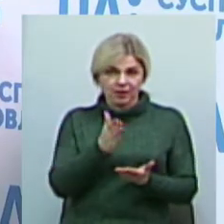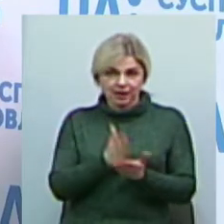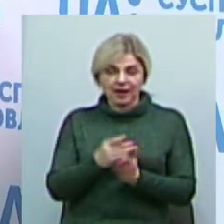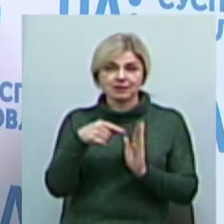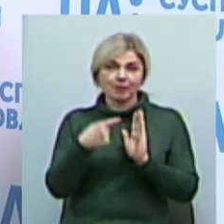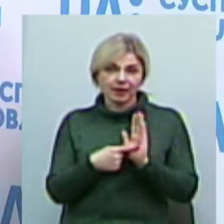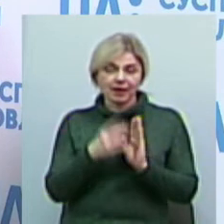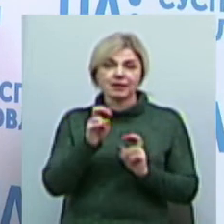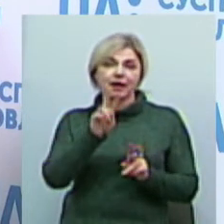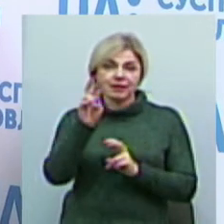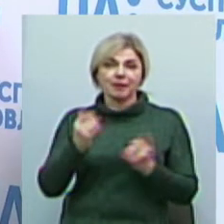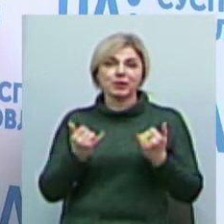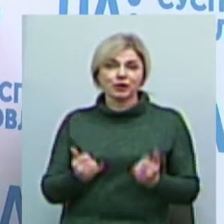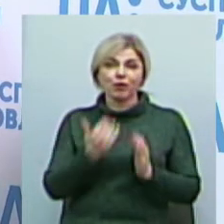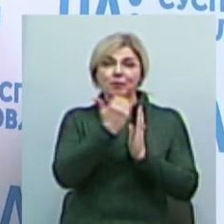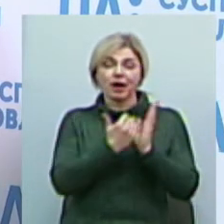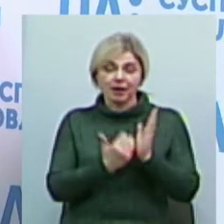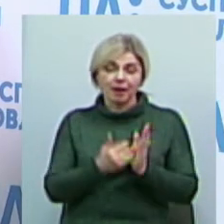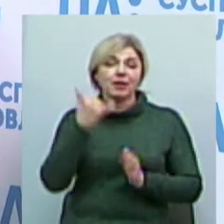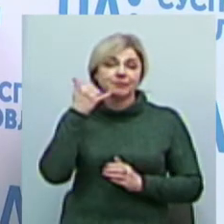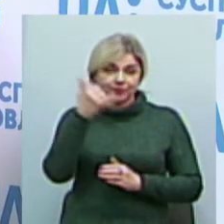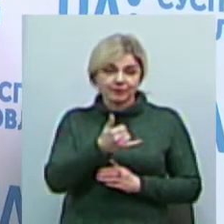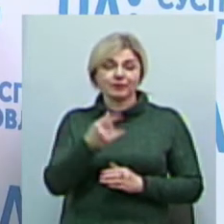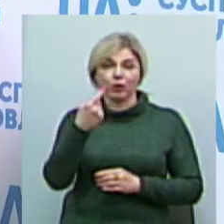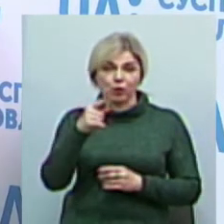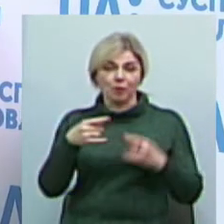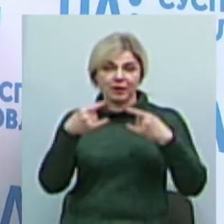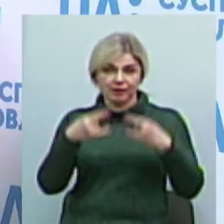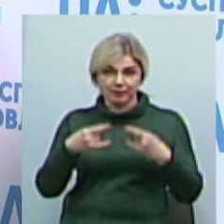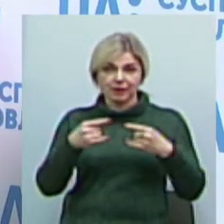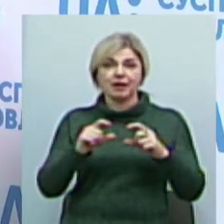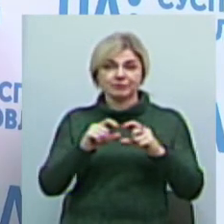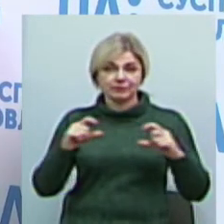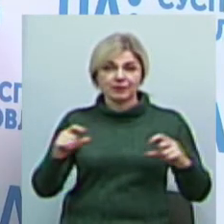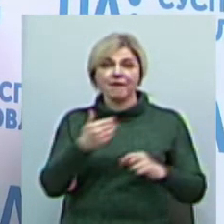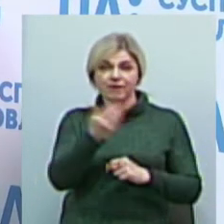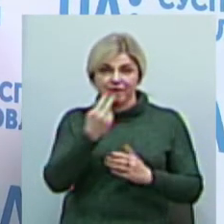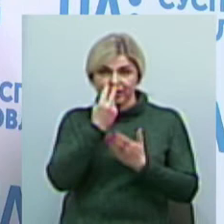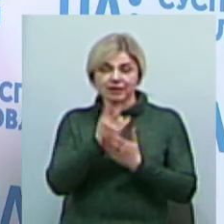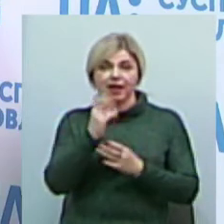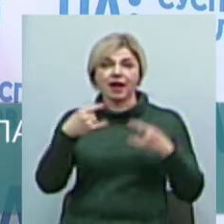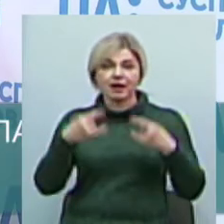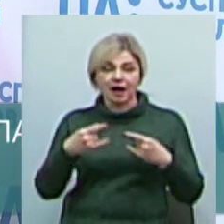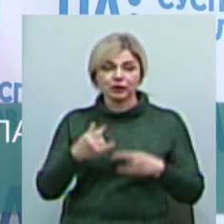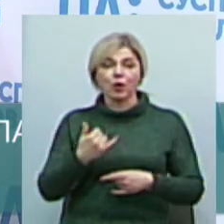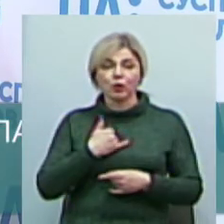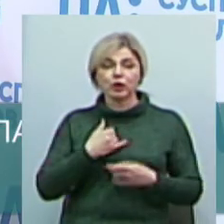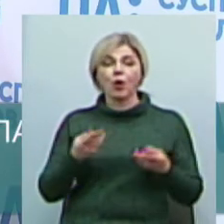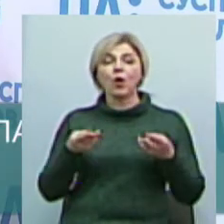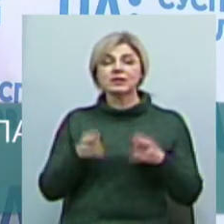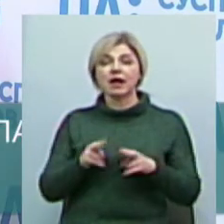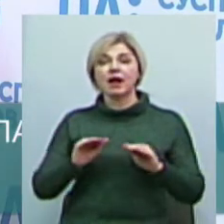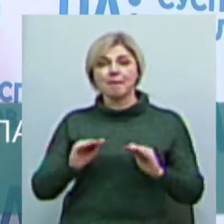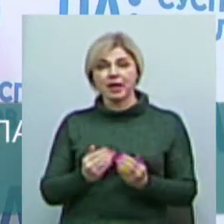тему сьогоднішньої програми, будь ласка, телефонуйте 76-92-33. Телефон будете бачити періодично на екрані. У нас залишається трошки менше 25